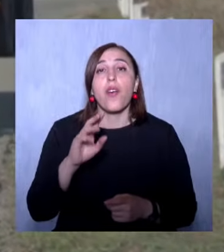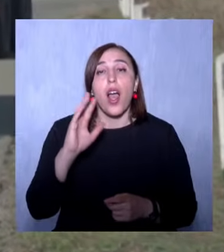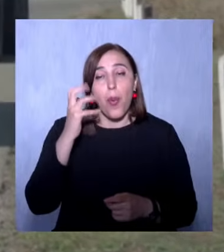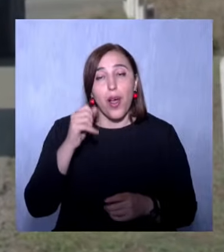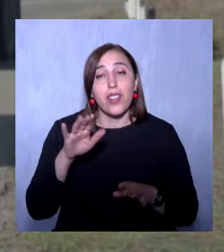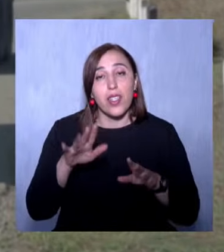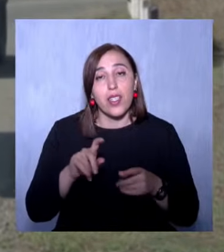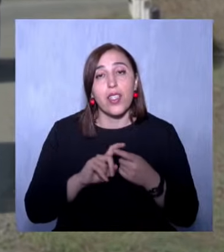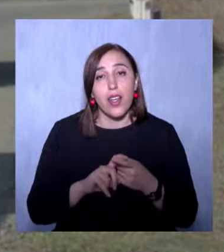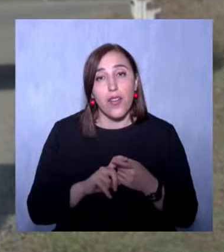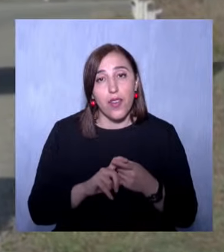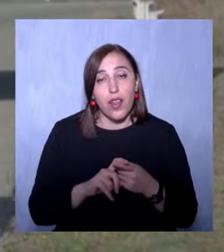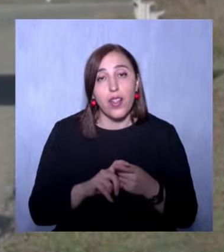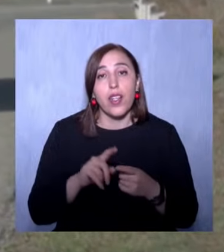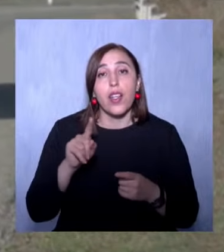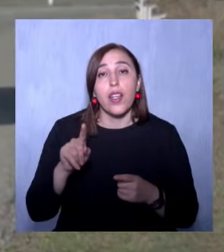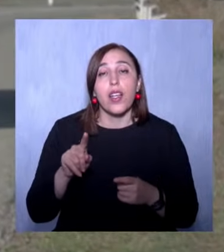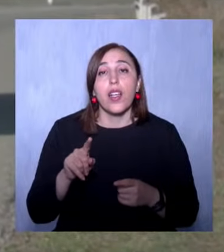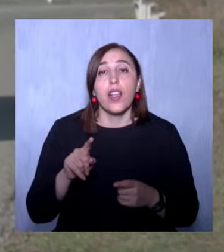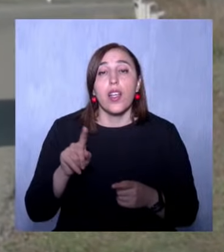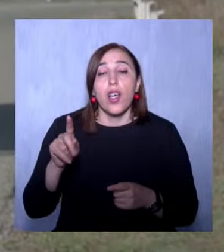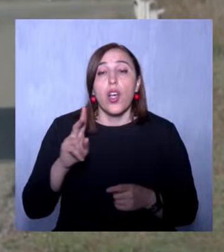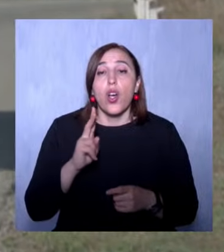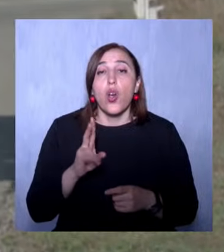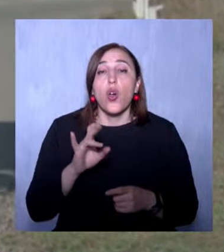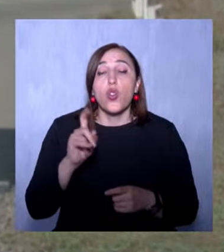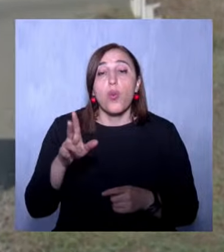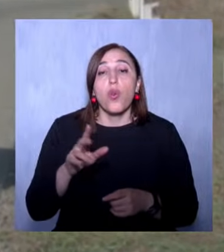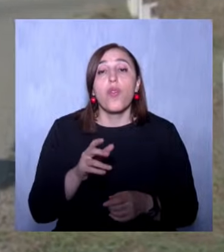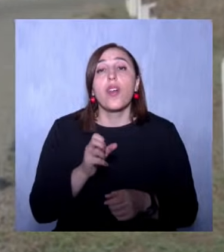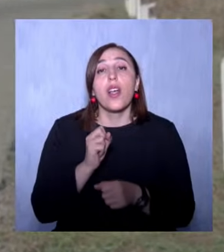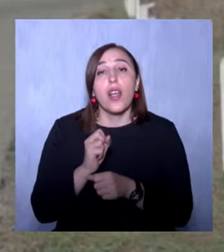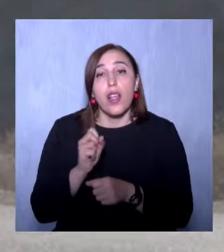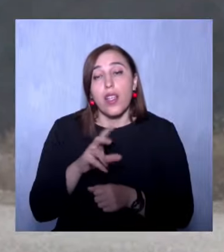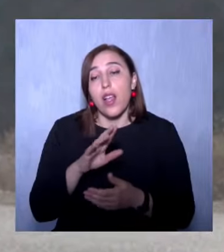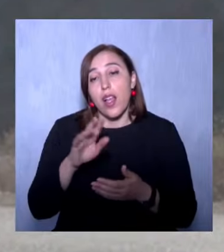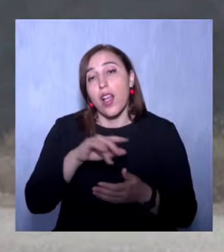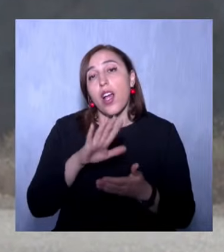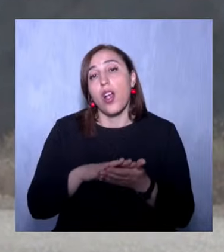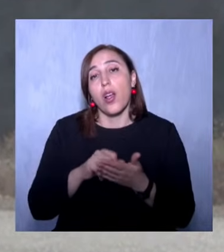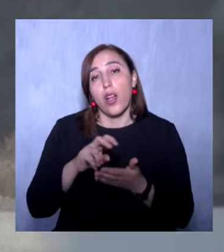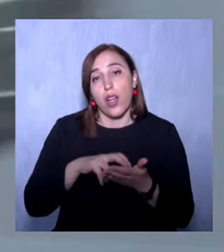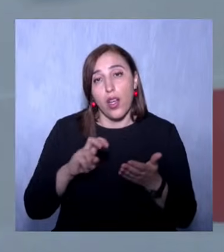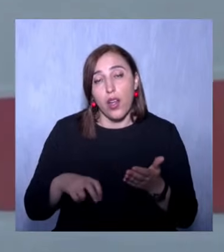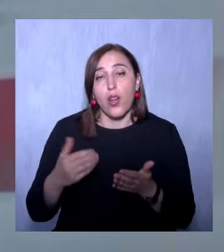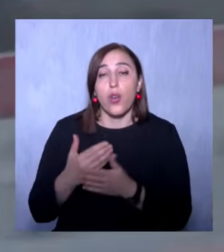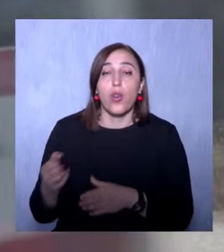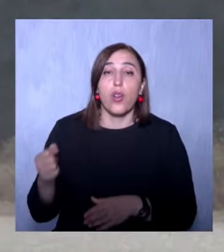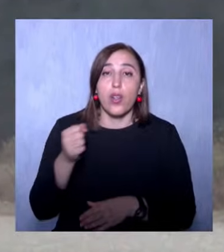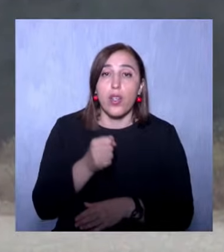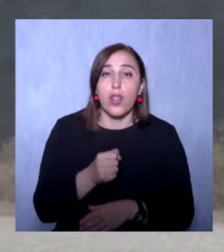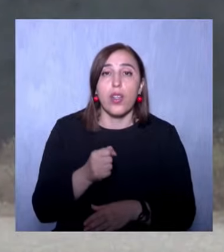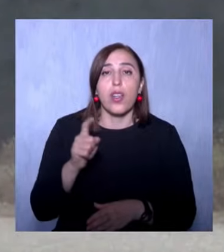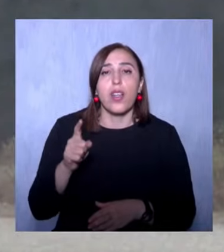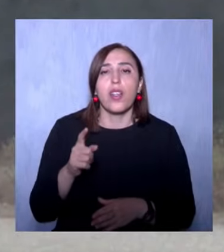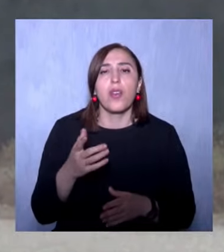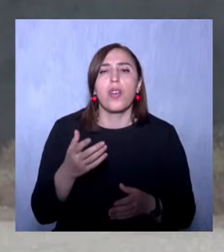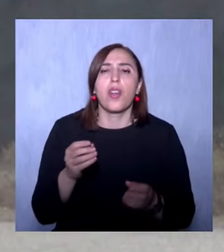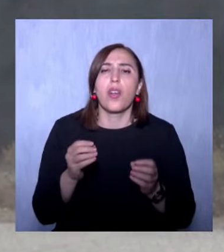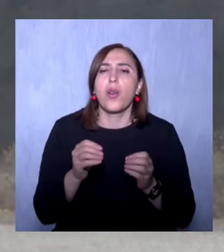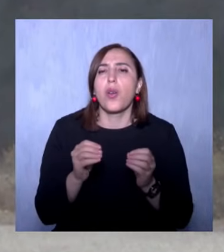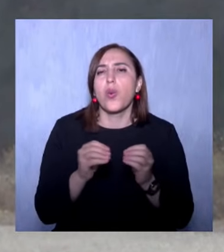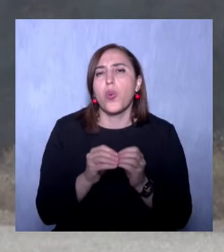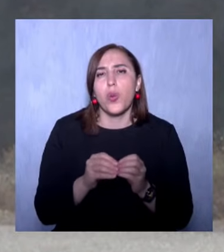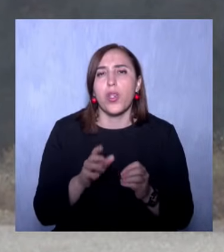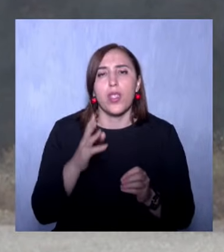Իս Ազադեի կարծիքով, սակայն, Կոսոբոկովի հեռացումն ու անաշկինի նշանակումը Լեռնային Ղարաբաղում ստեղծված իրավիճակը էականորեն չեն փոխի։